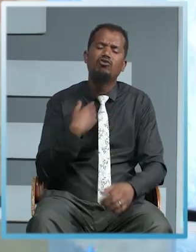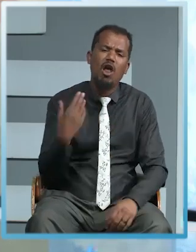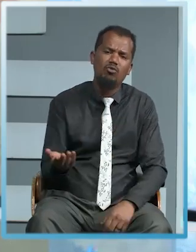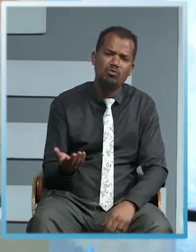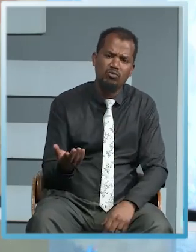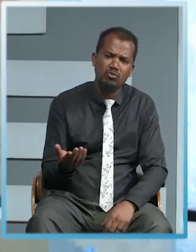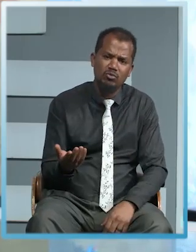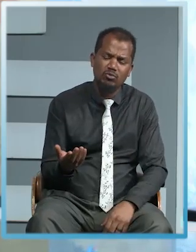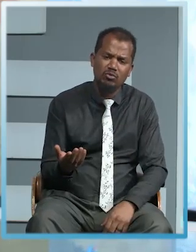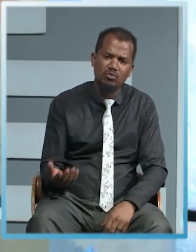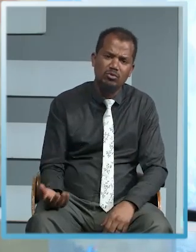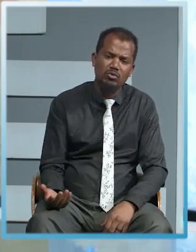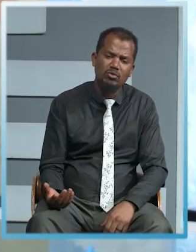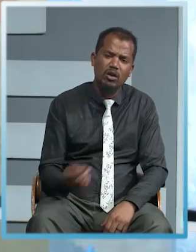አሉ።